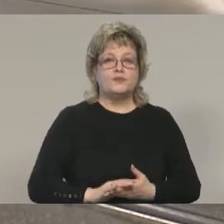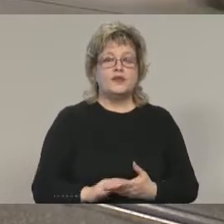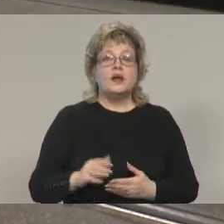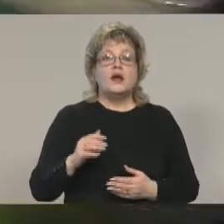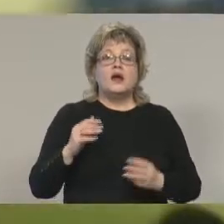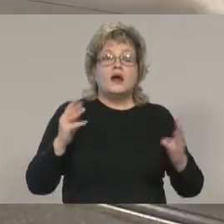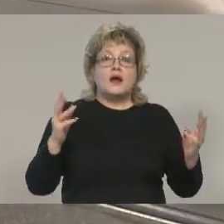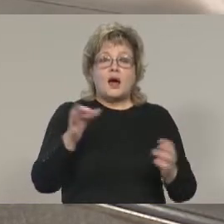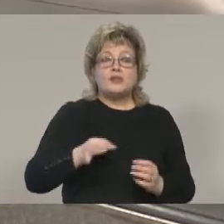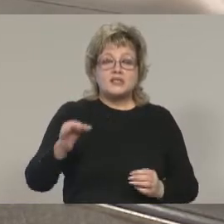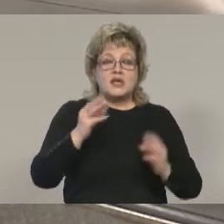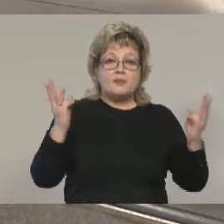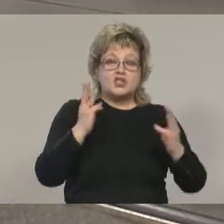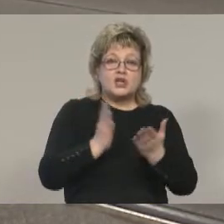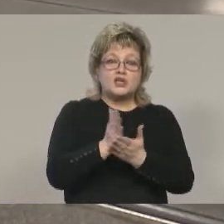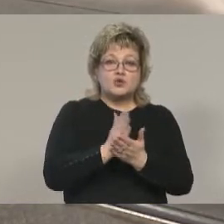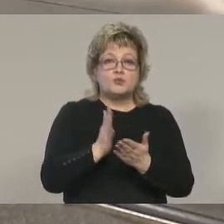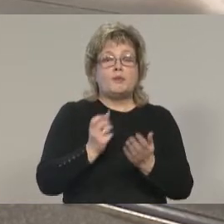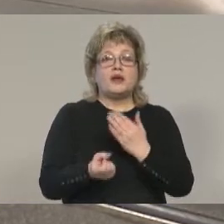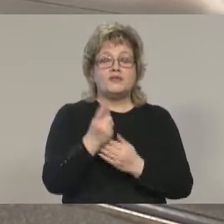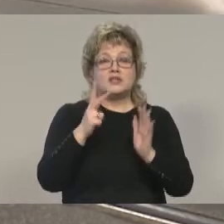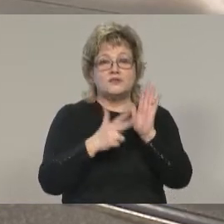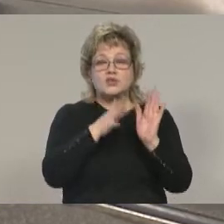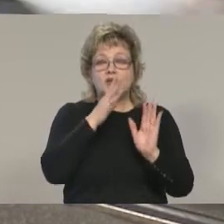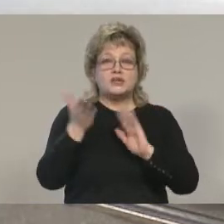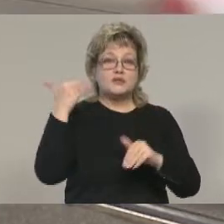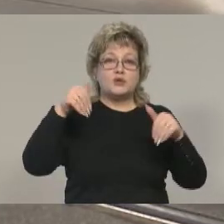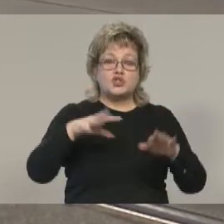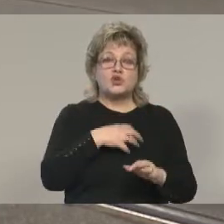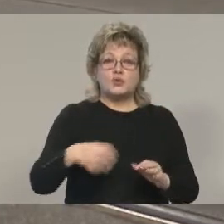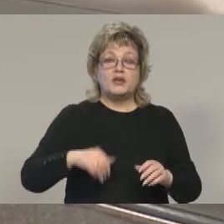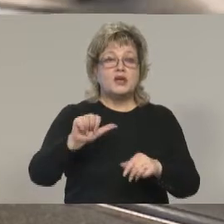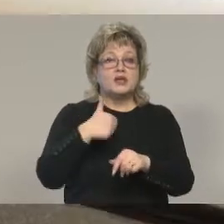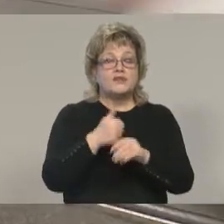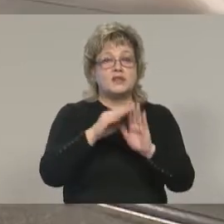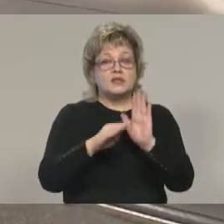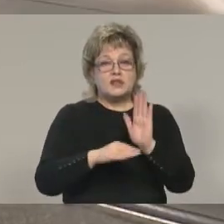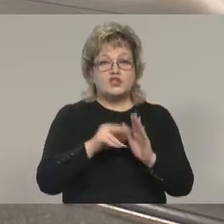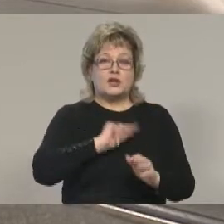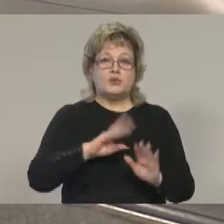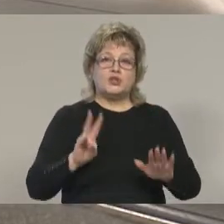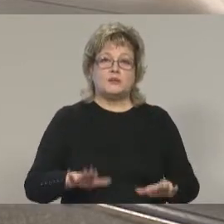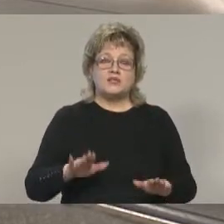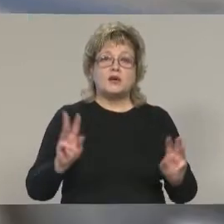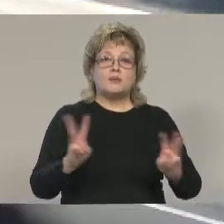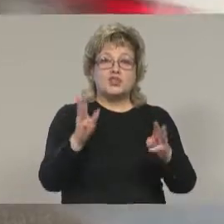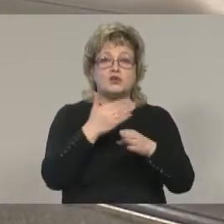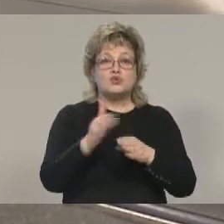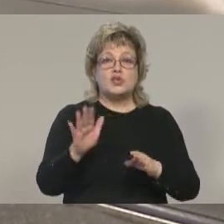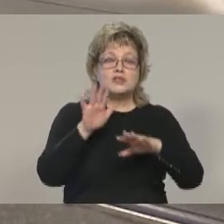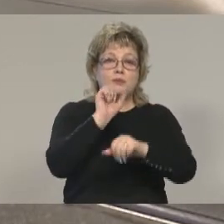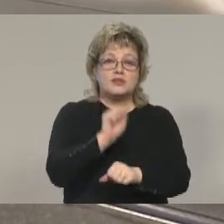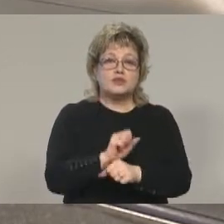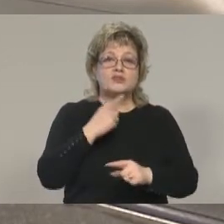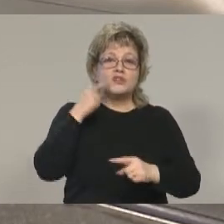Областная пожарная служба появилась 8 лет назад по решению губернатора. Главная задача – работа на местах. Пожарные части базируются